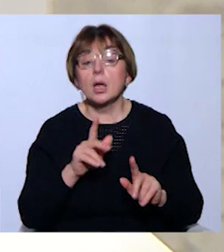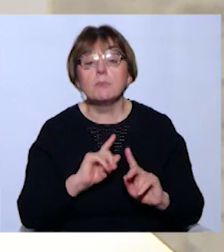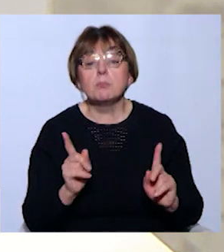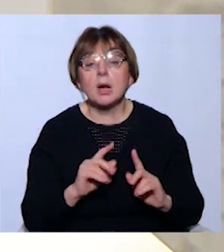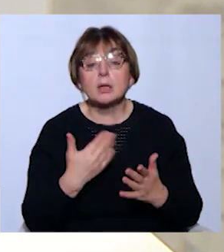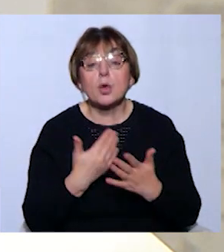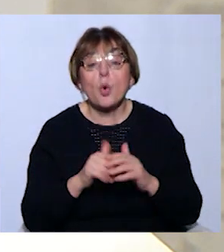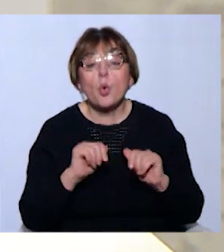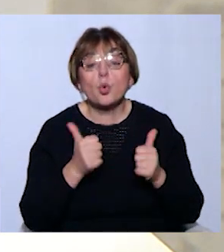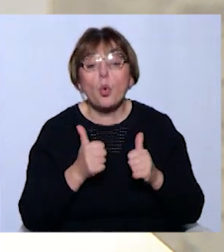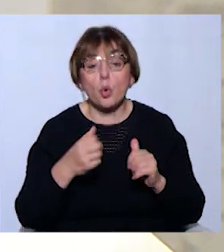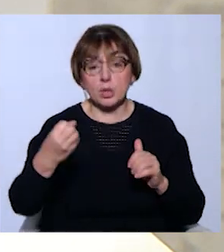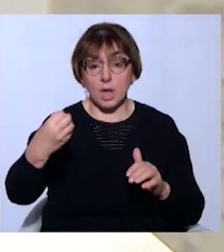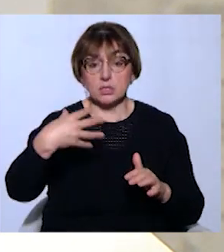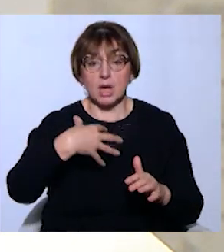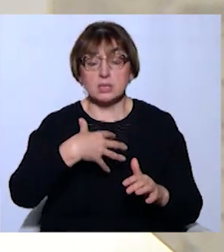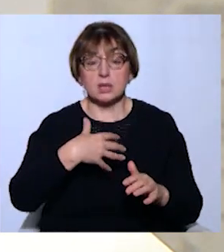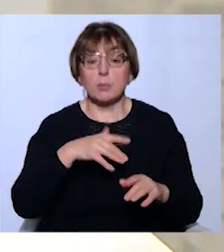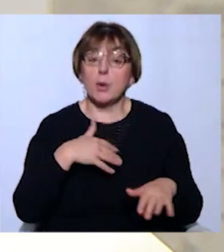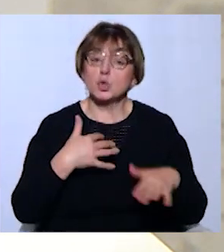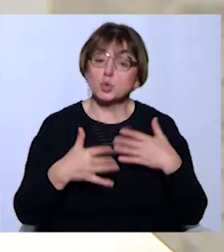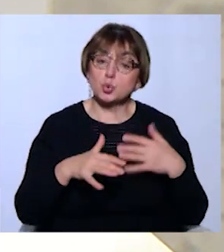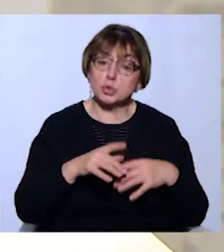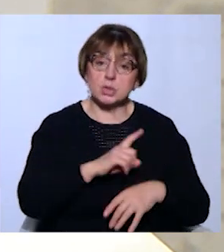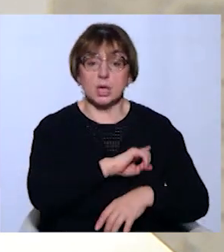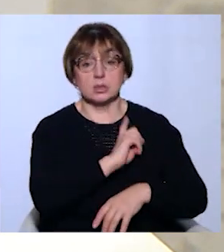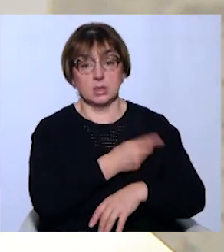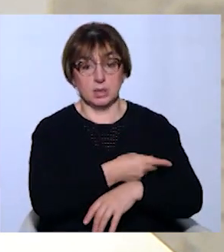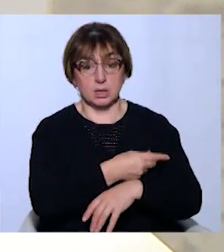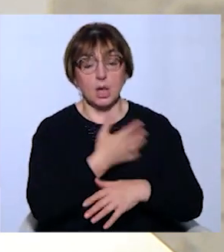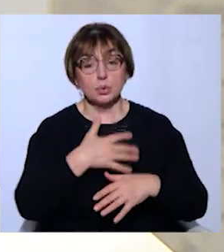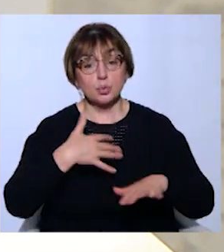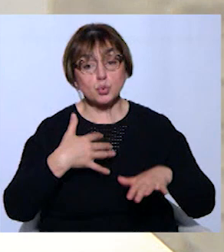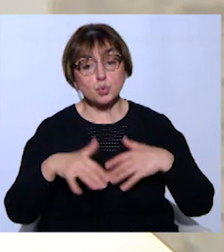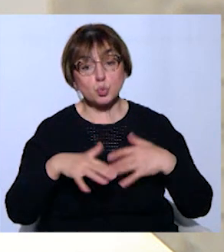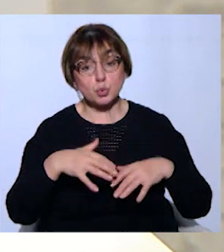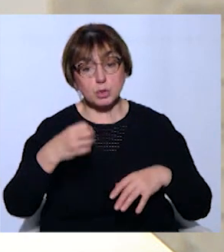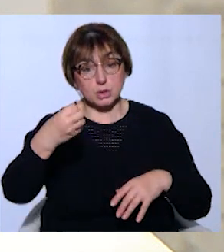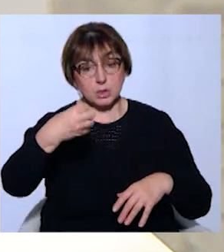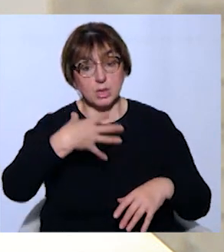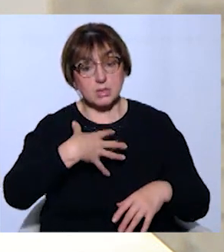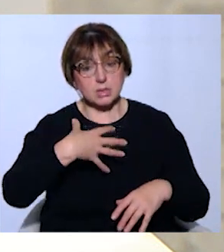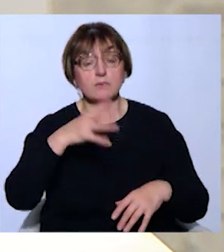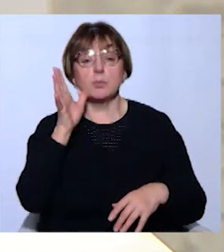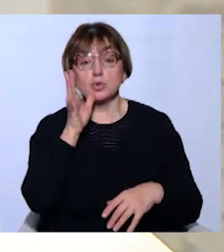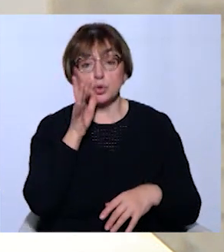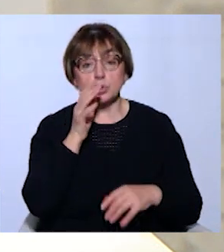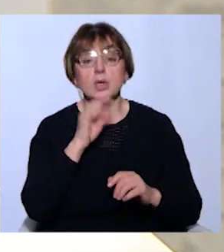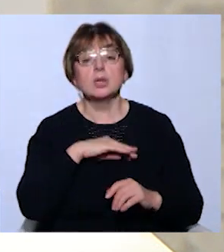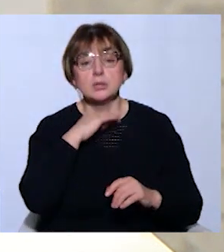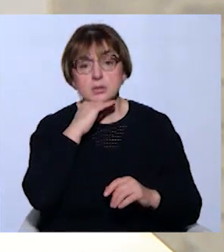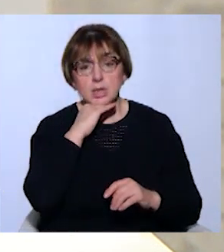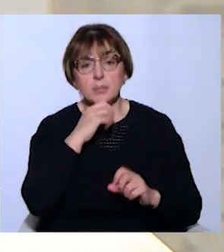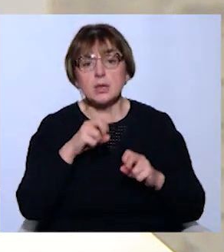გააჩნია როგორია დასხივება, სუსტია თუ ძლიერია. სუსტი დასხივების დროს